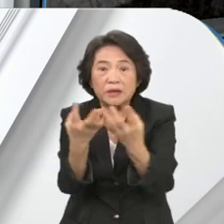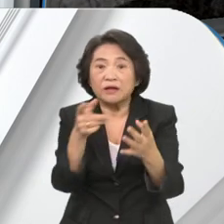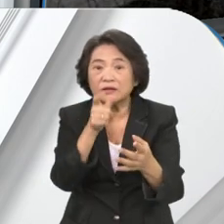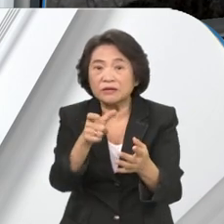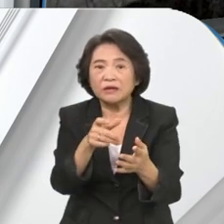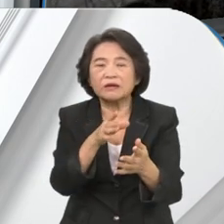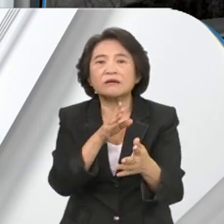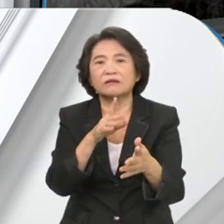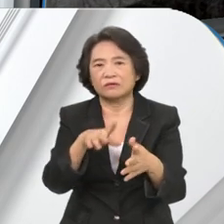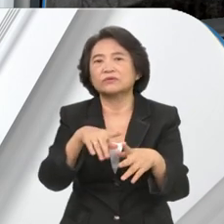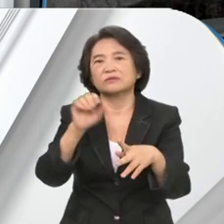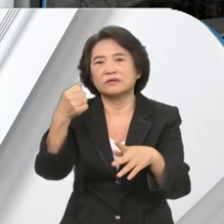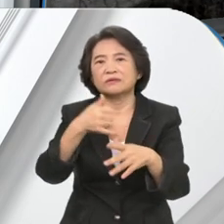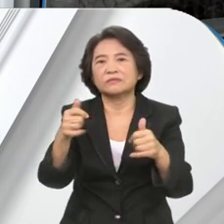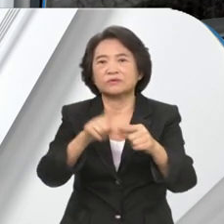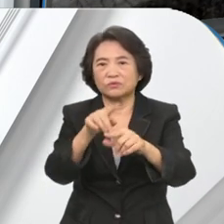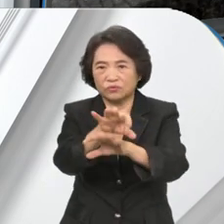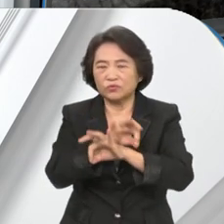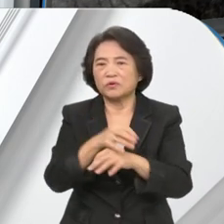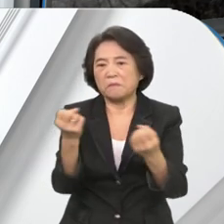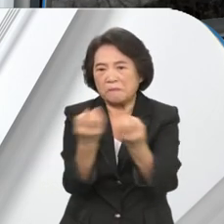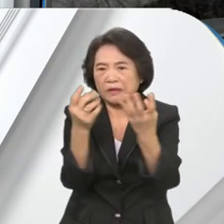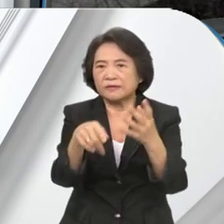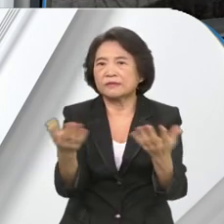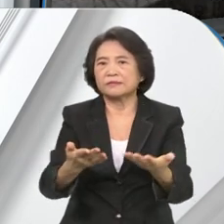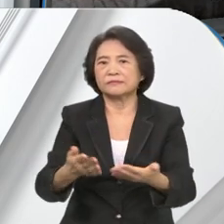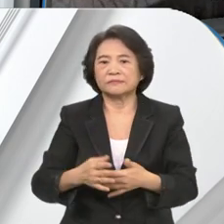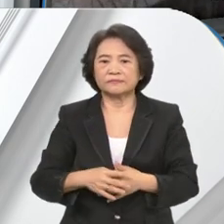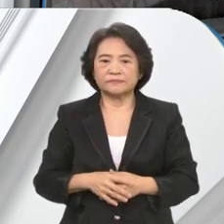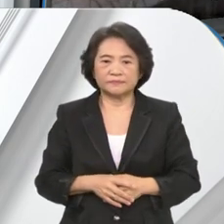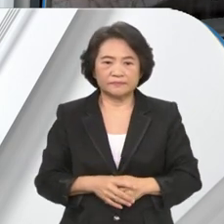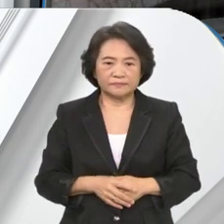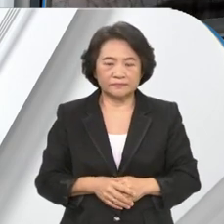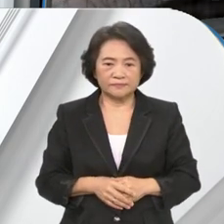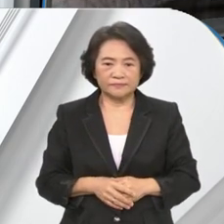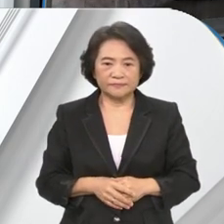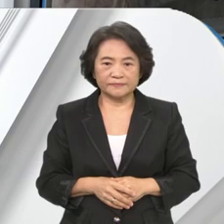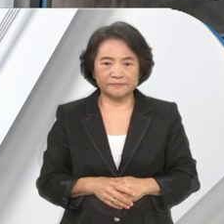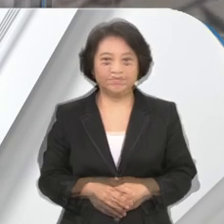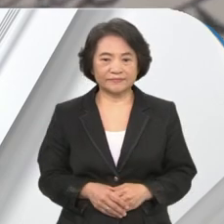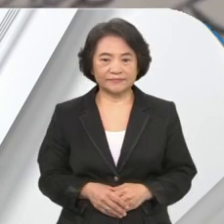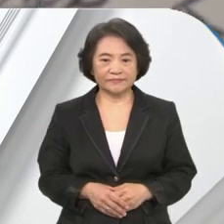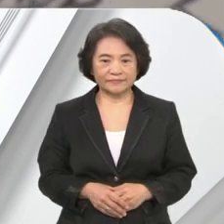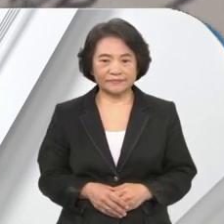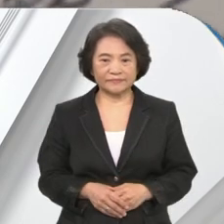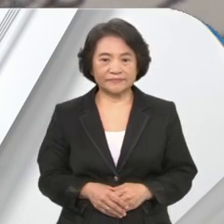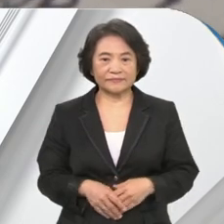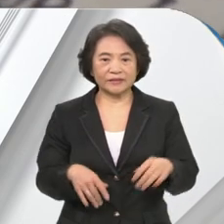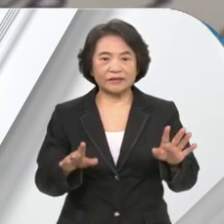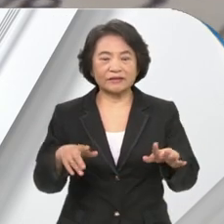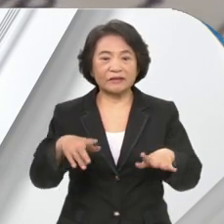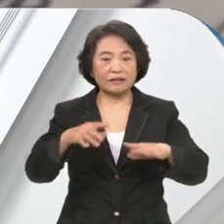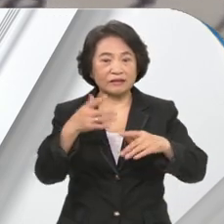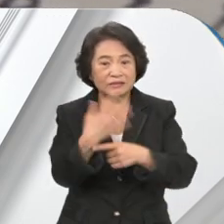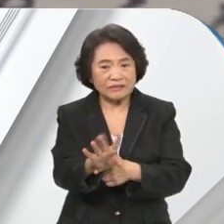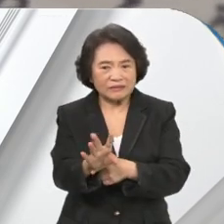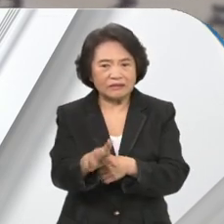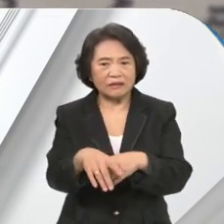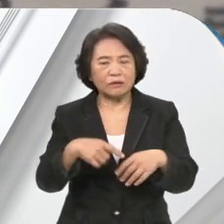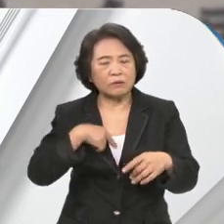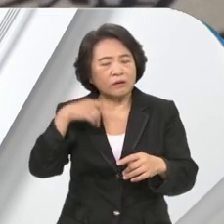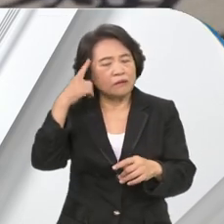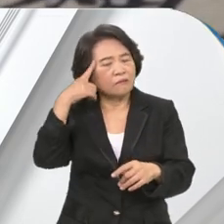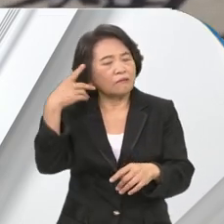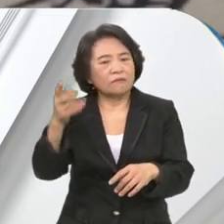刑。也看案呢，就是大家所讲的人民综合案。 生死早已至脑